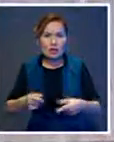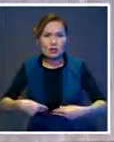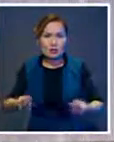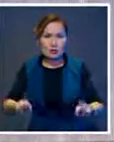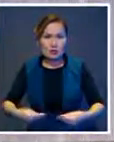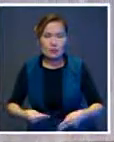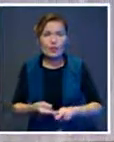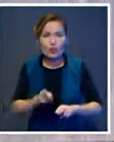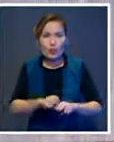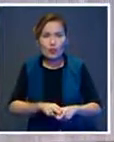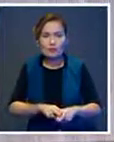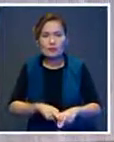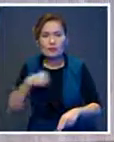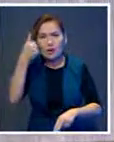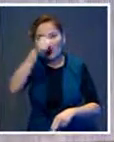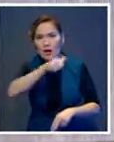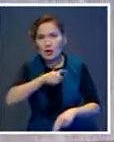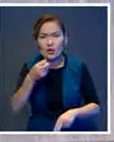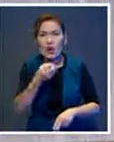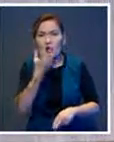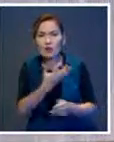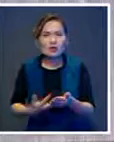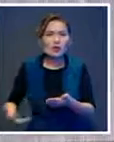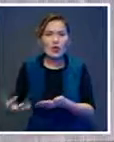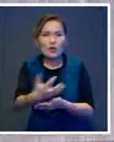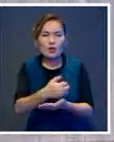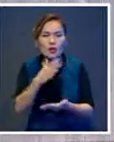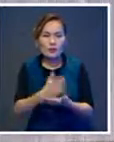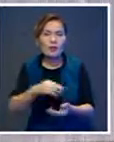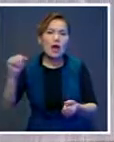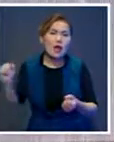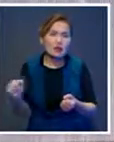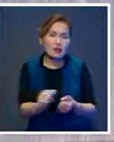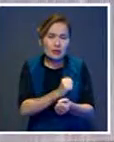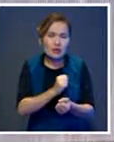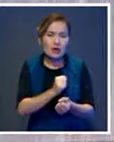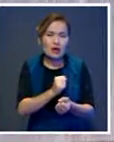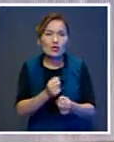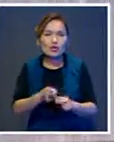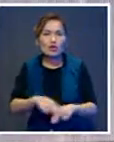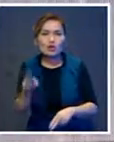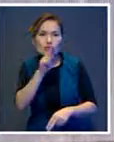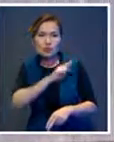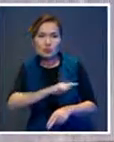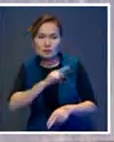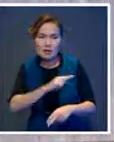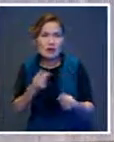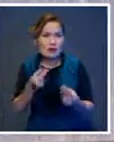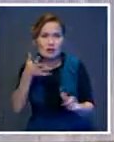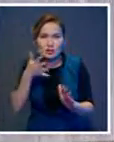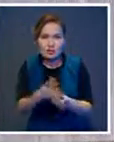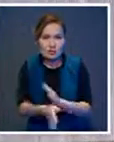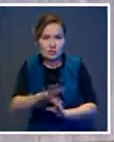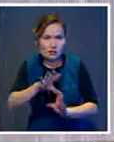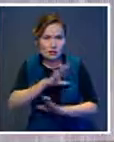өнім өте құрғақ келді. Сондықтан мынау кептіру жұмыстарына көп аса шығынданған жоқпыз.